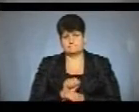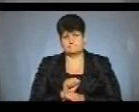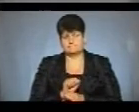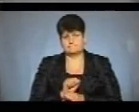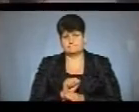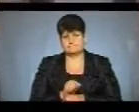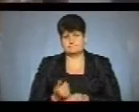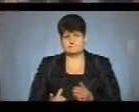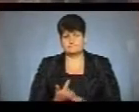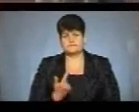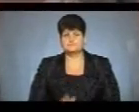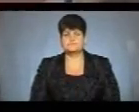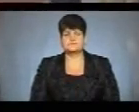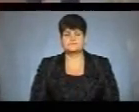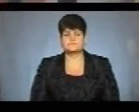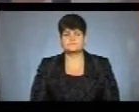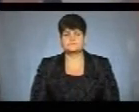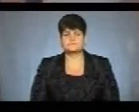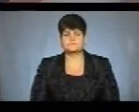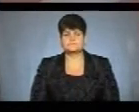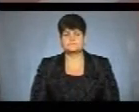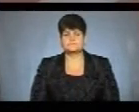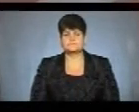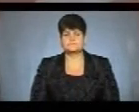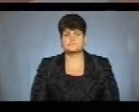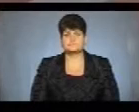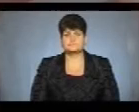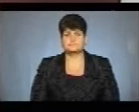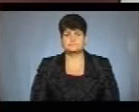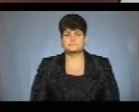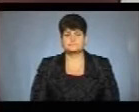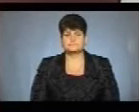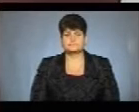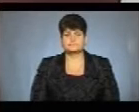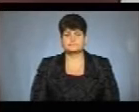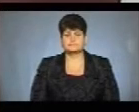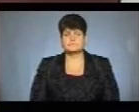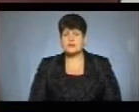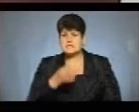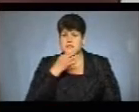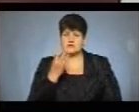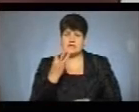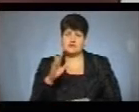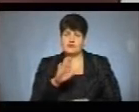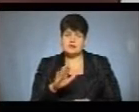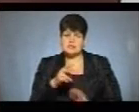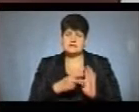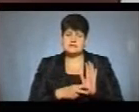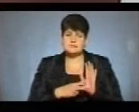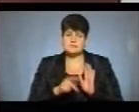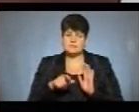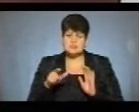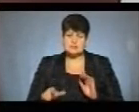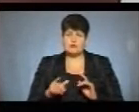Діана Ярошенко, Андрій Бодак. Новини на Суспільному. Тернопільщина. Зазначу, 3 вересня 70 осіб